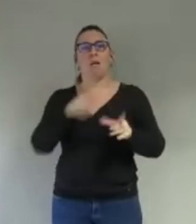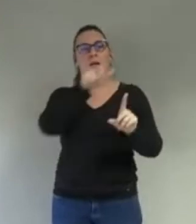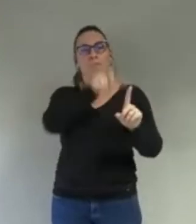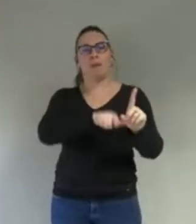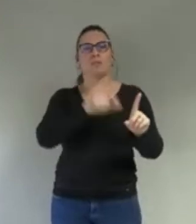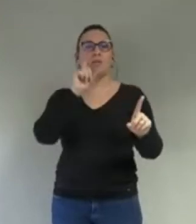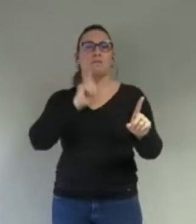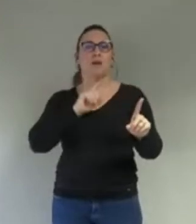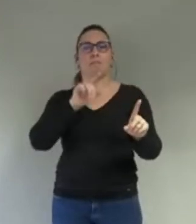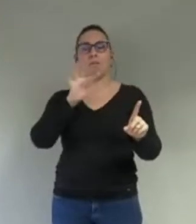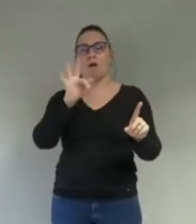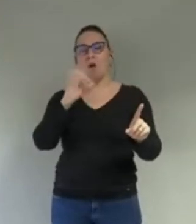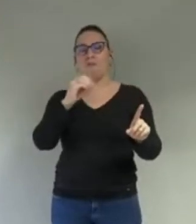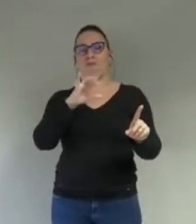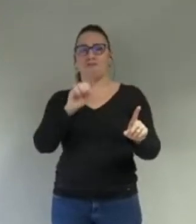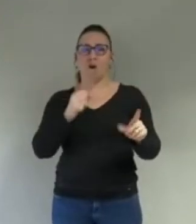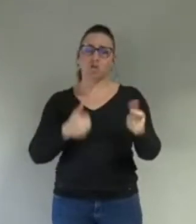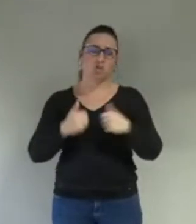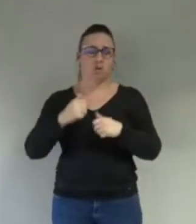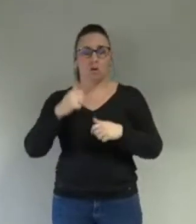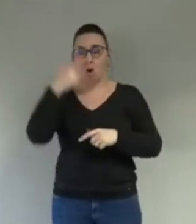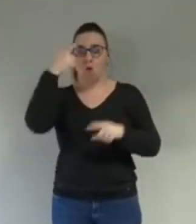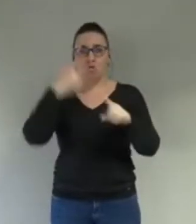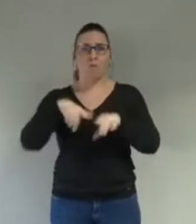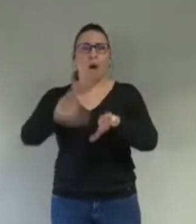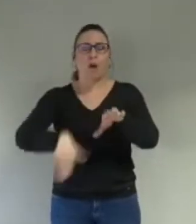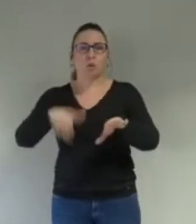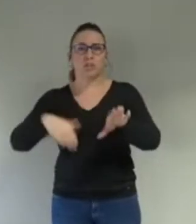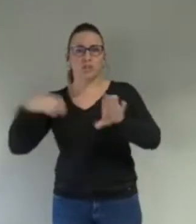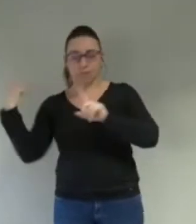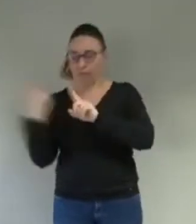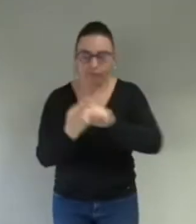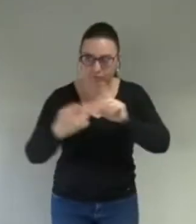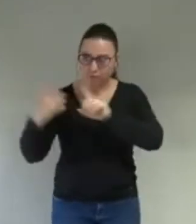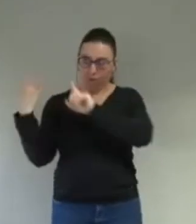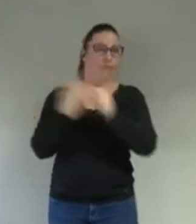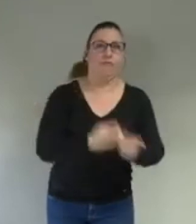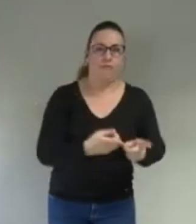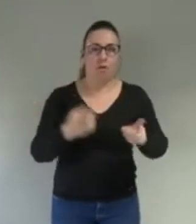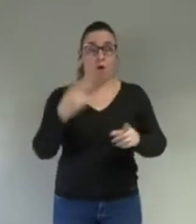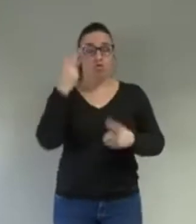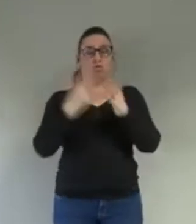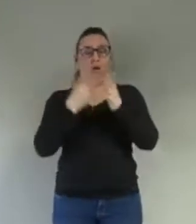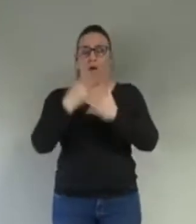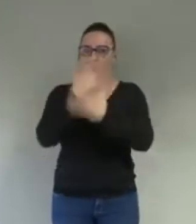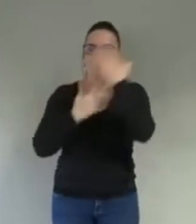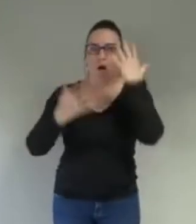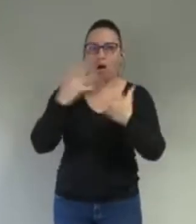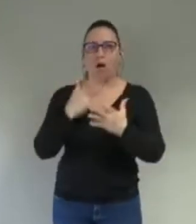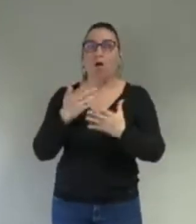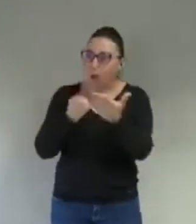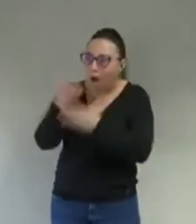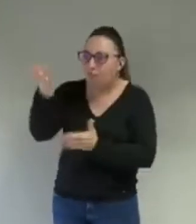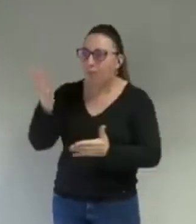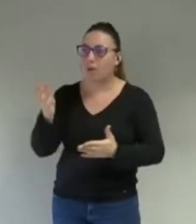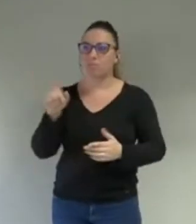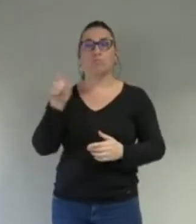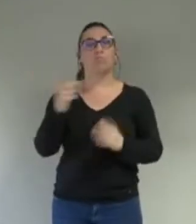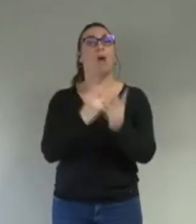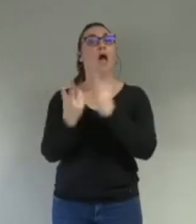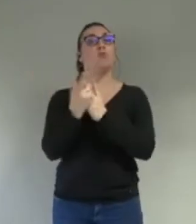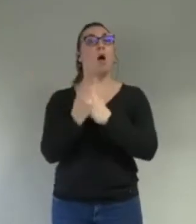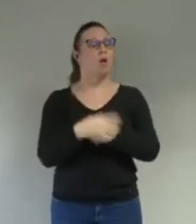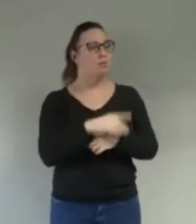soulignait avoir failli se faire renverser 2 fois par des trottinettes en venant à la réunion avec les élus, votre adjoint n'a pas trouvé de réponse à